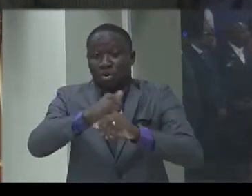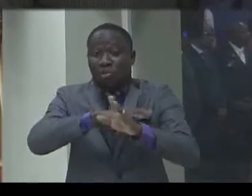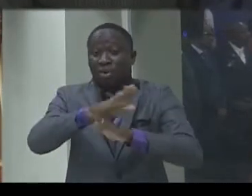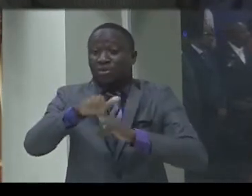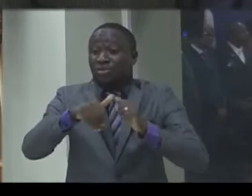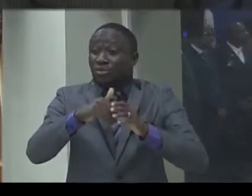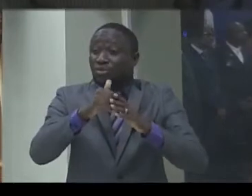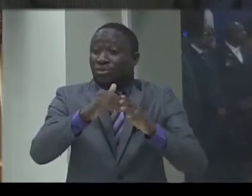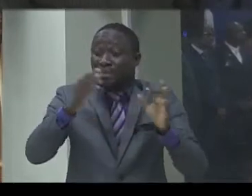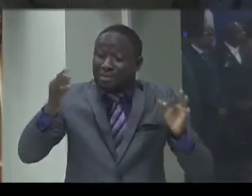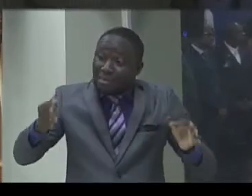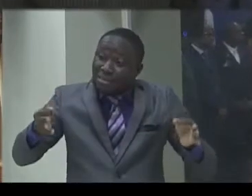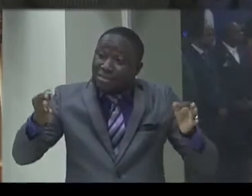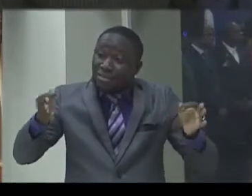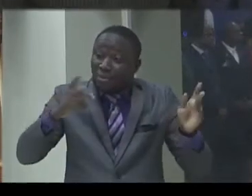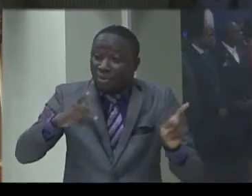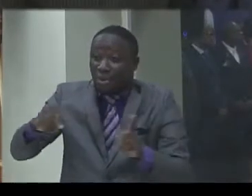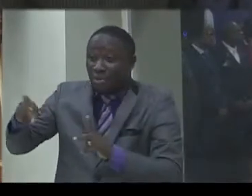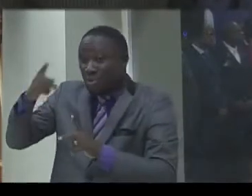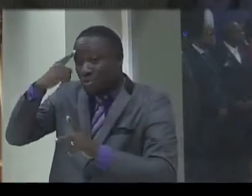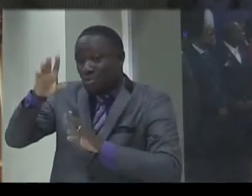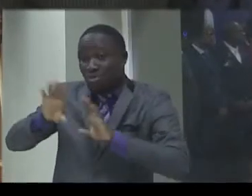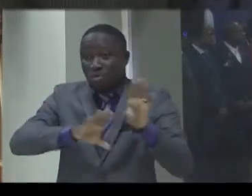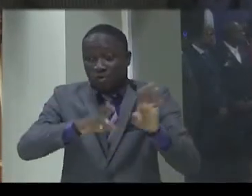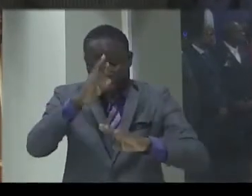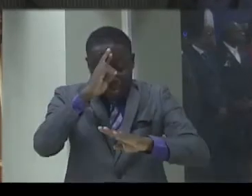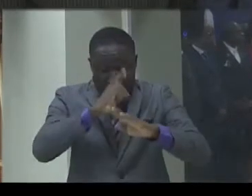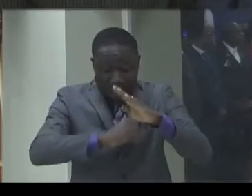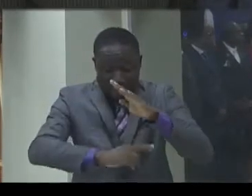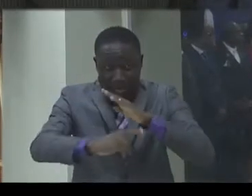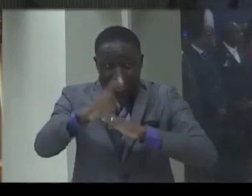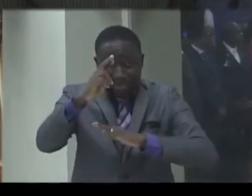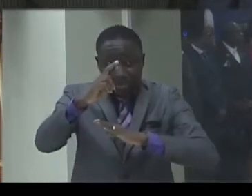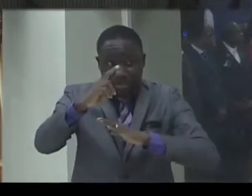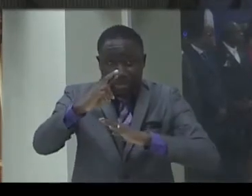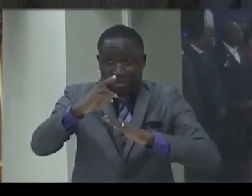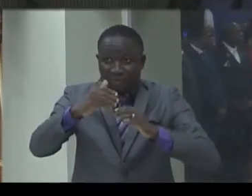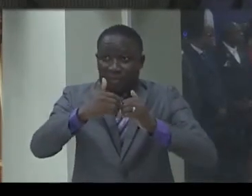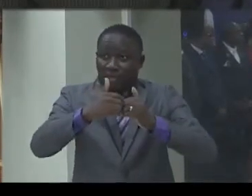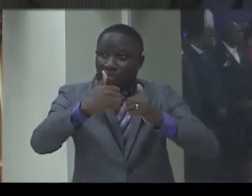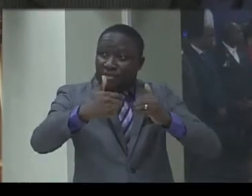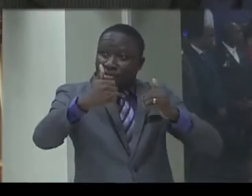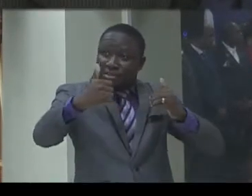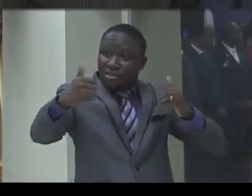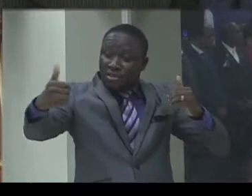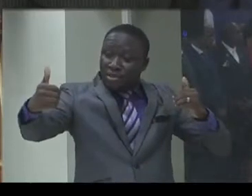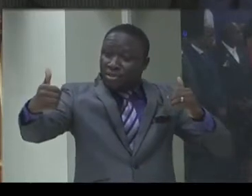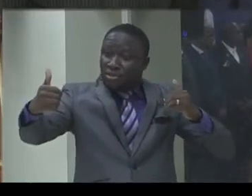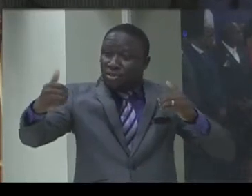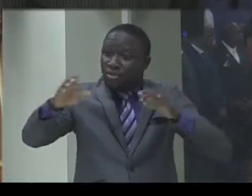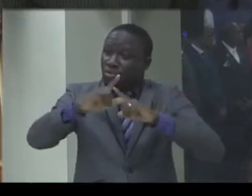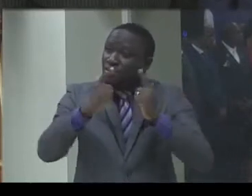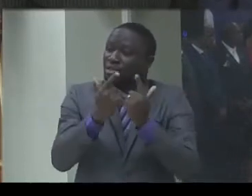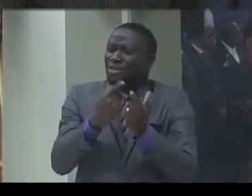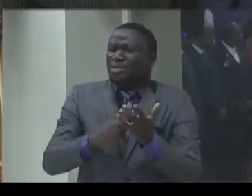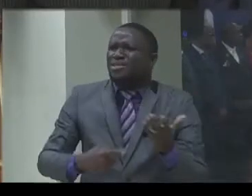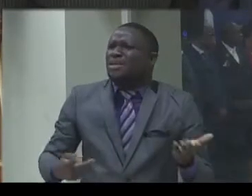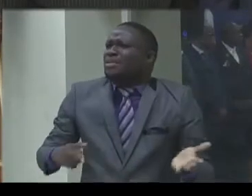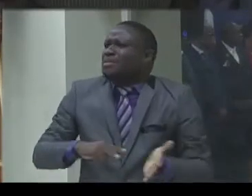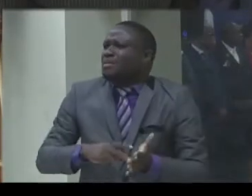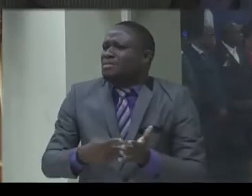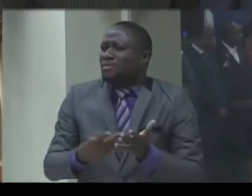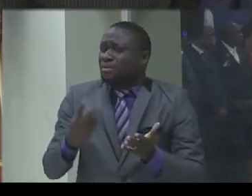tout dispozisyon pou fe respekte distansyasyon sosyal la. sa, vle di ki sa.